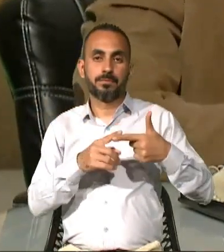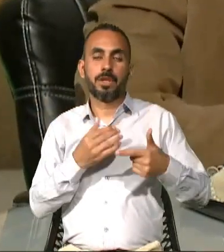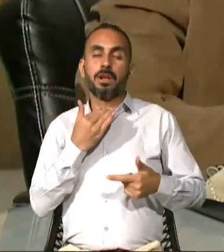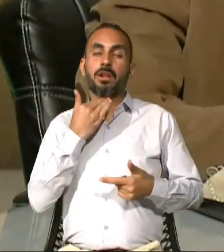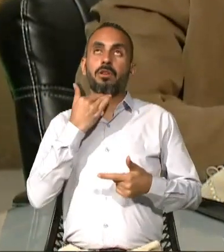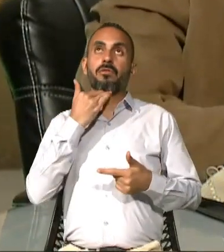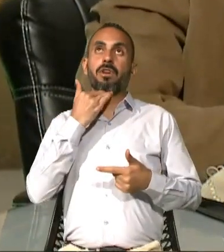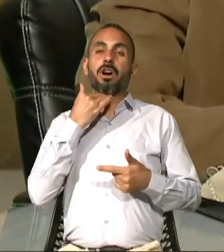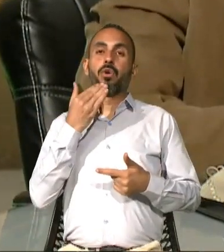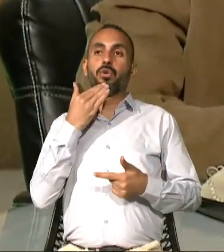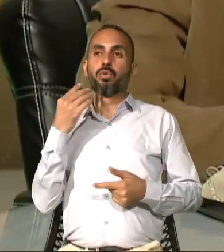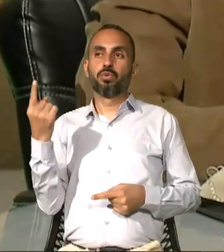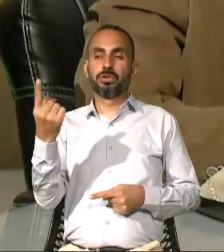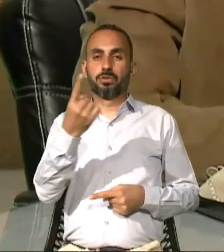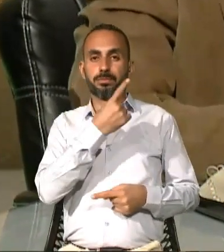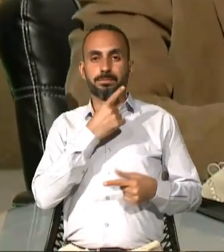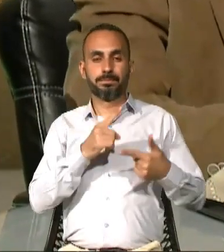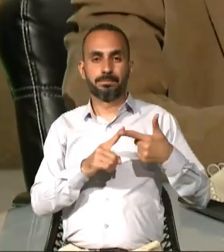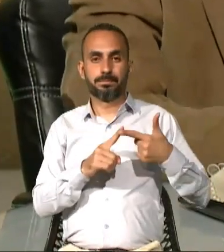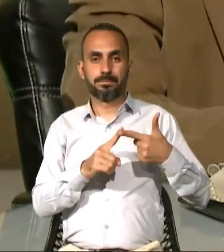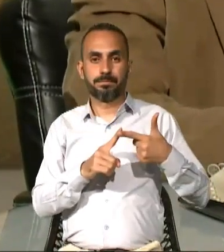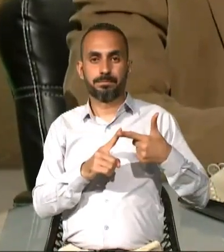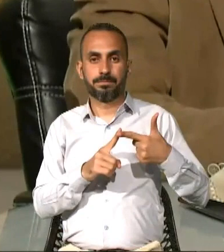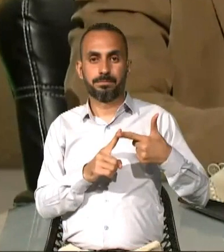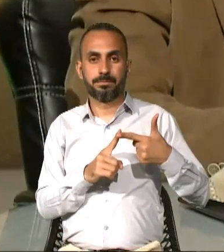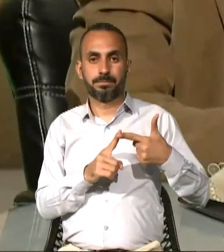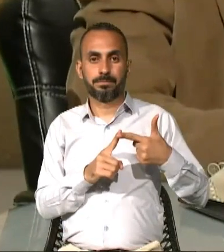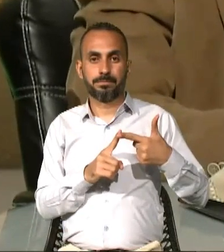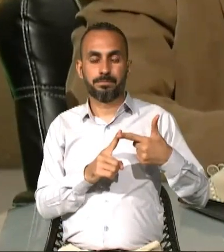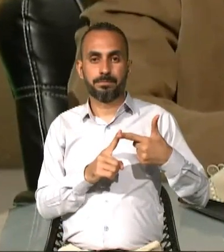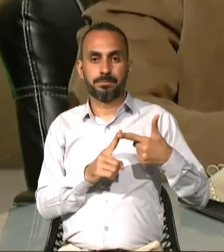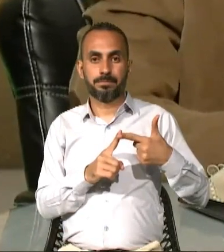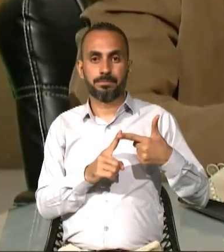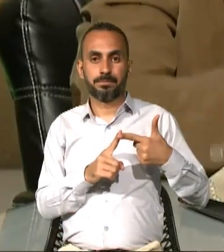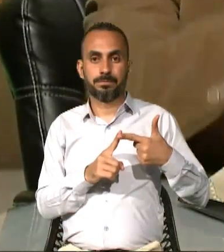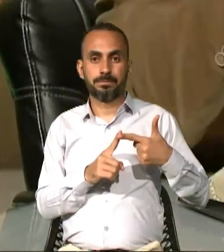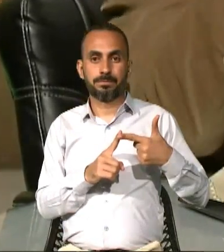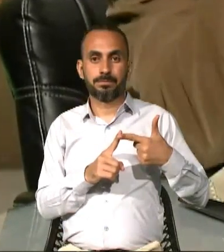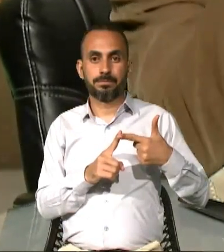رؤوسكم. ثلاثة لأن نجاتكم تقترب.